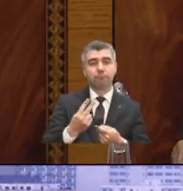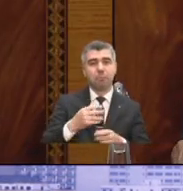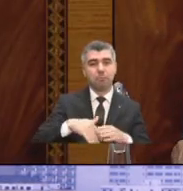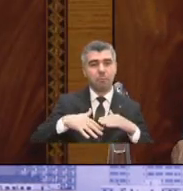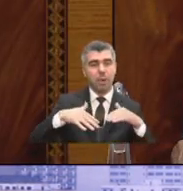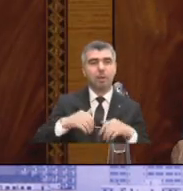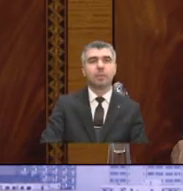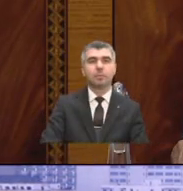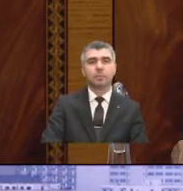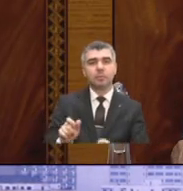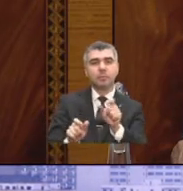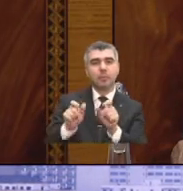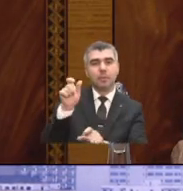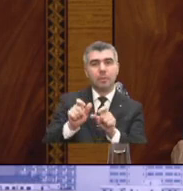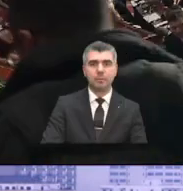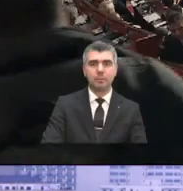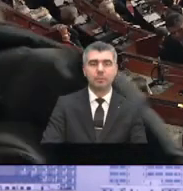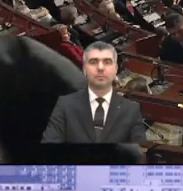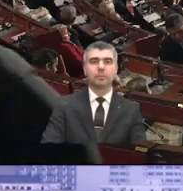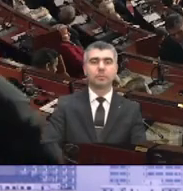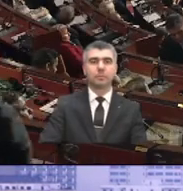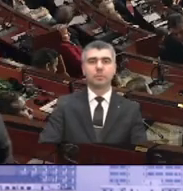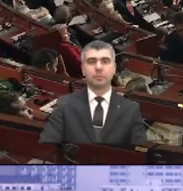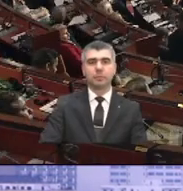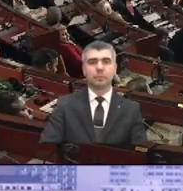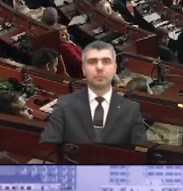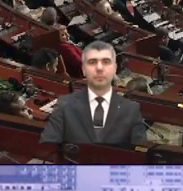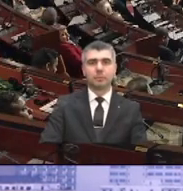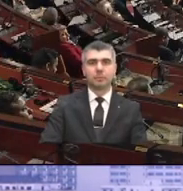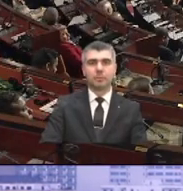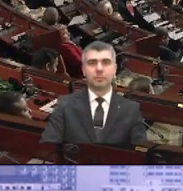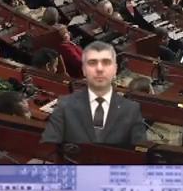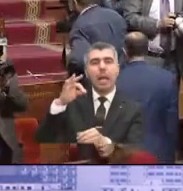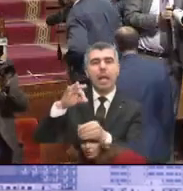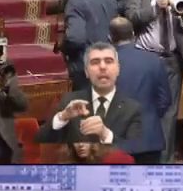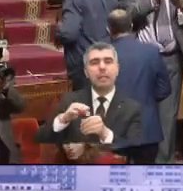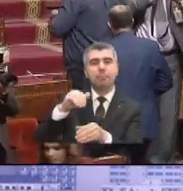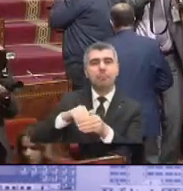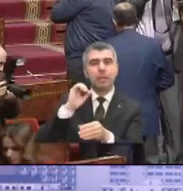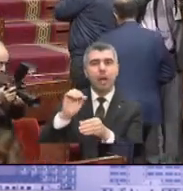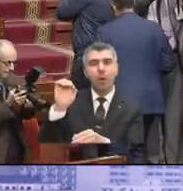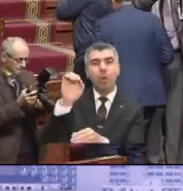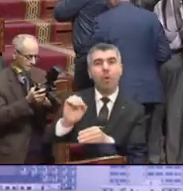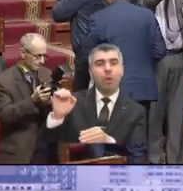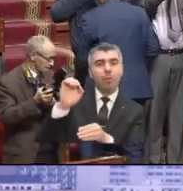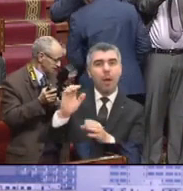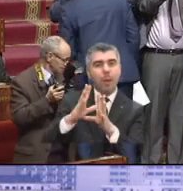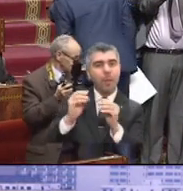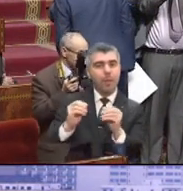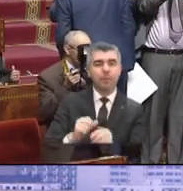لحدوث ساعه عن مسائله الحكومه حول هذه حول هذا الواقع هناك ارقام مطروحه اذا